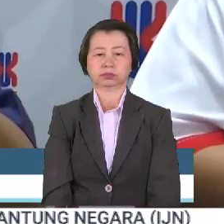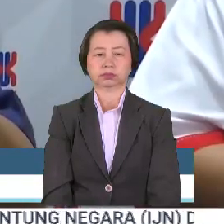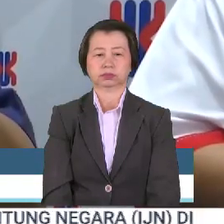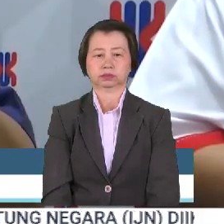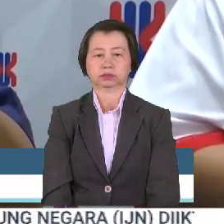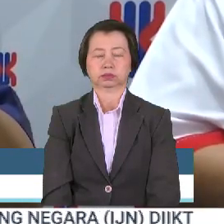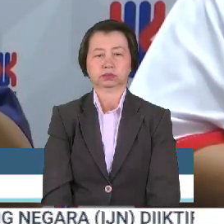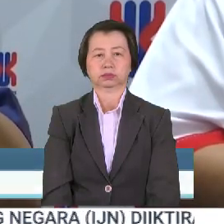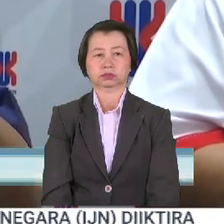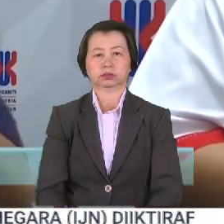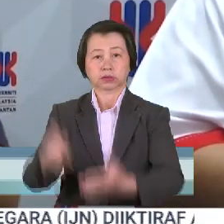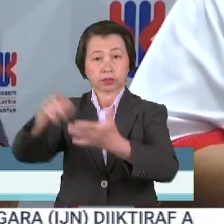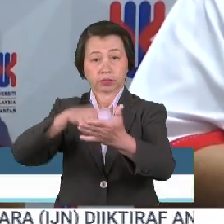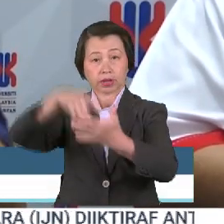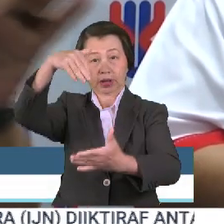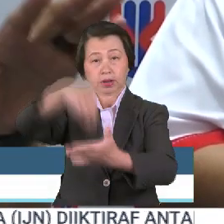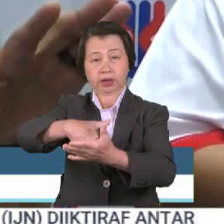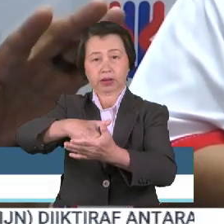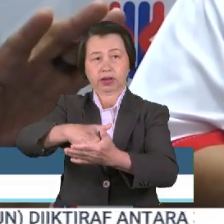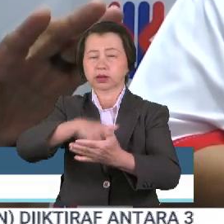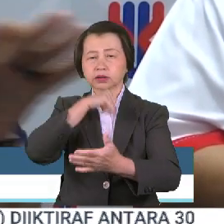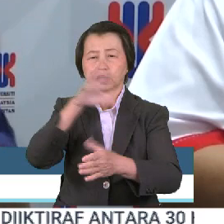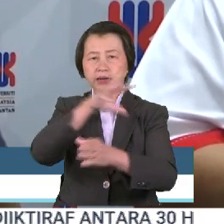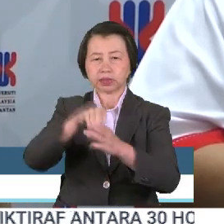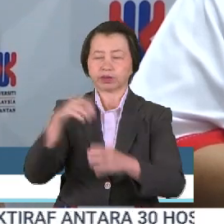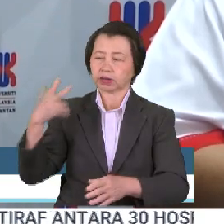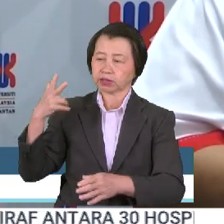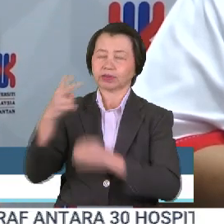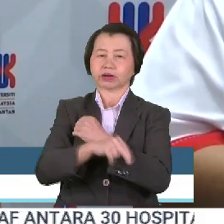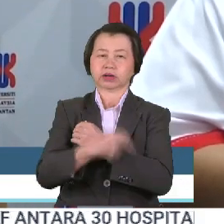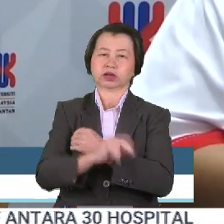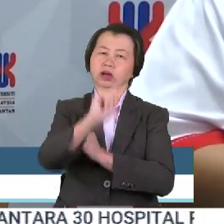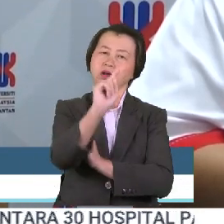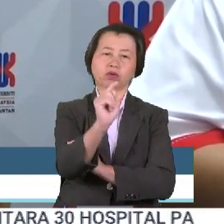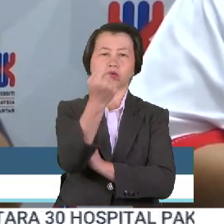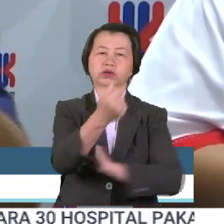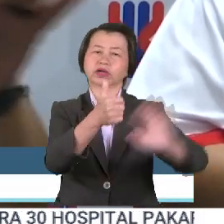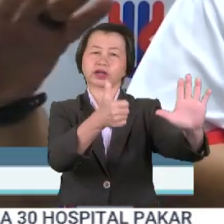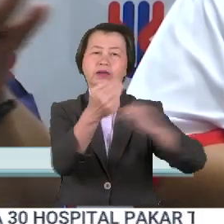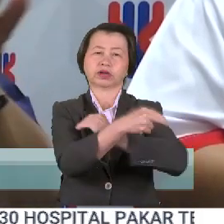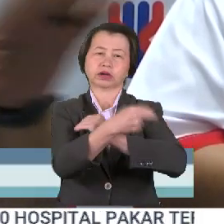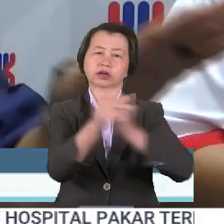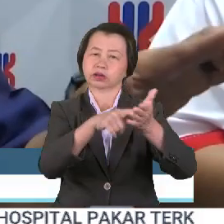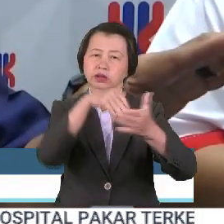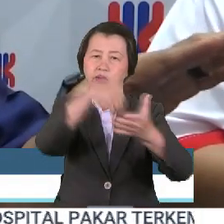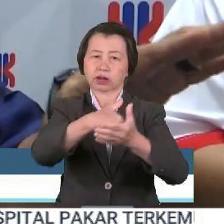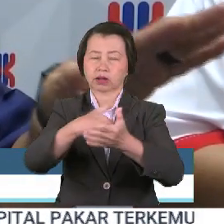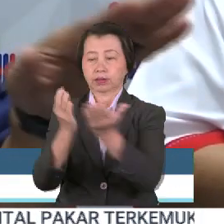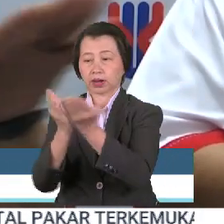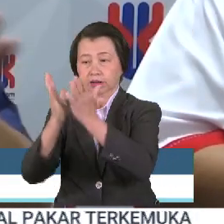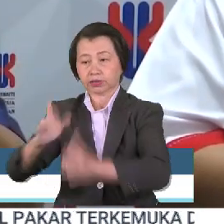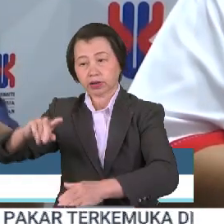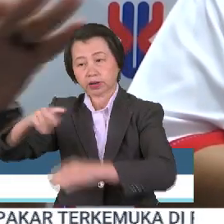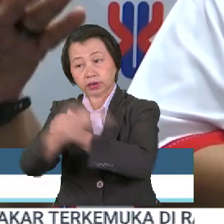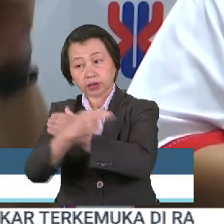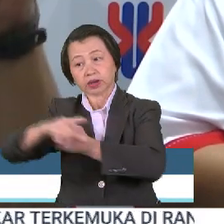Pilihan raya negeri ini tak melibatkan seluruh 13 negeri, hanya 6. Jadi pelajar-pelajar daripada negeri lain dah